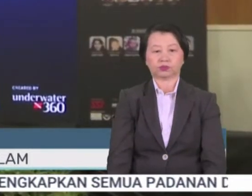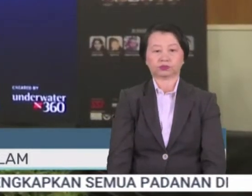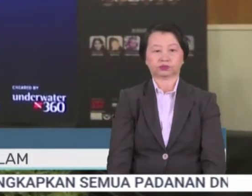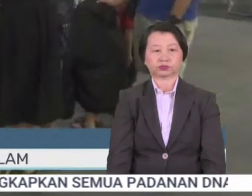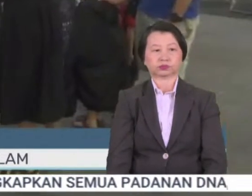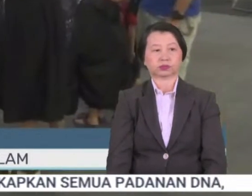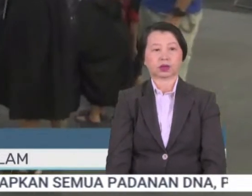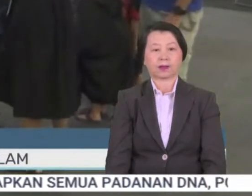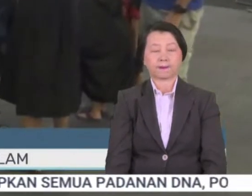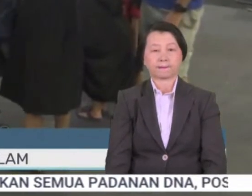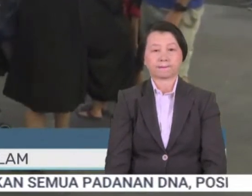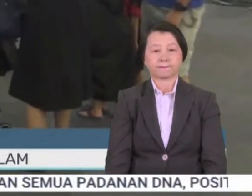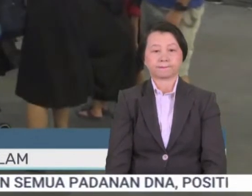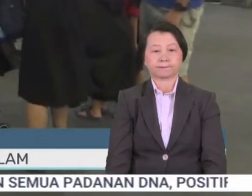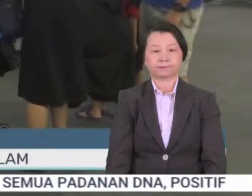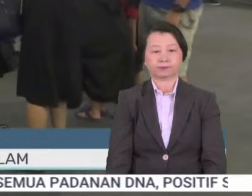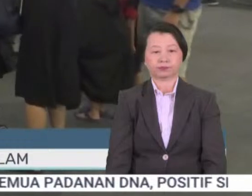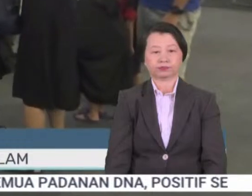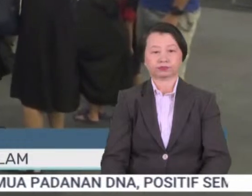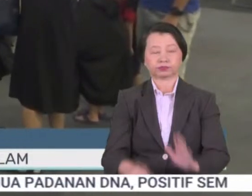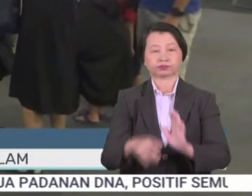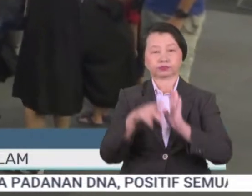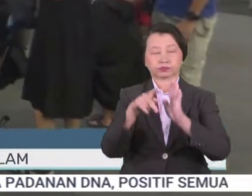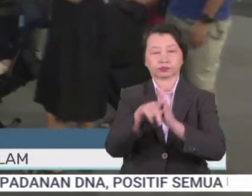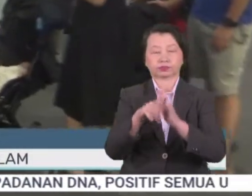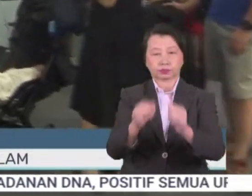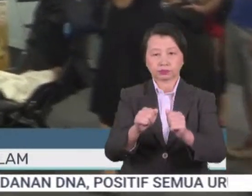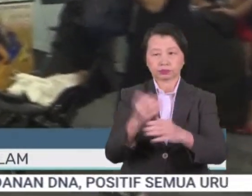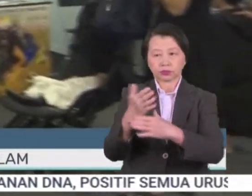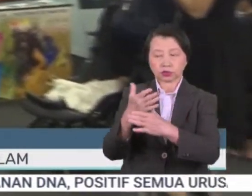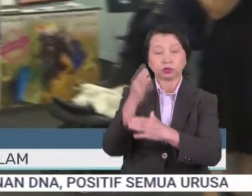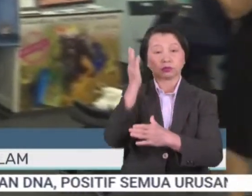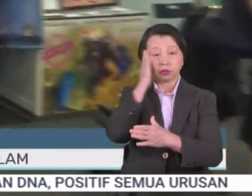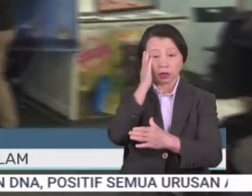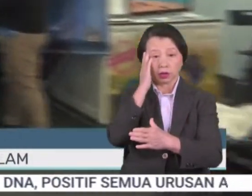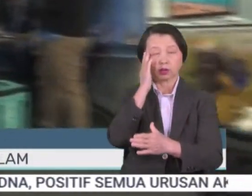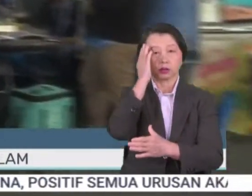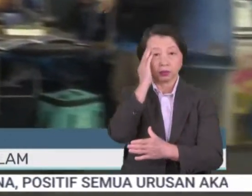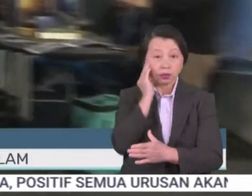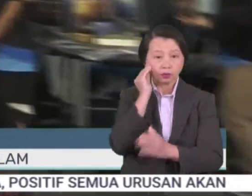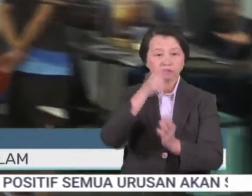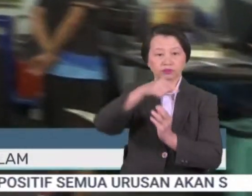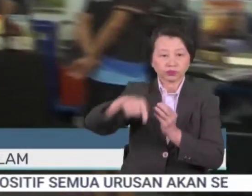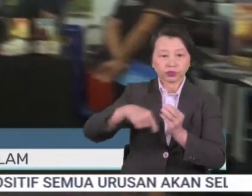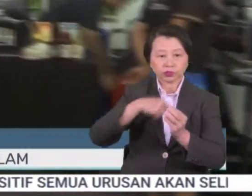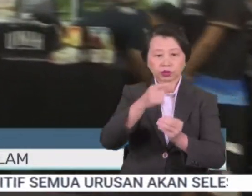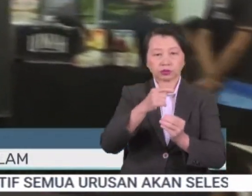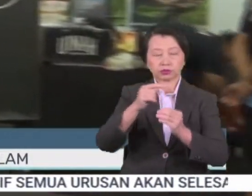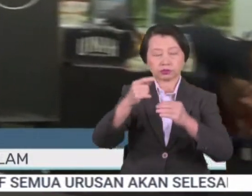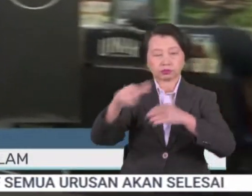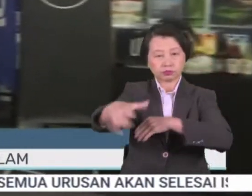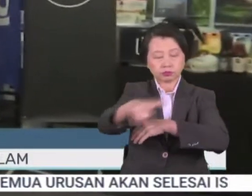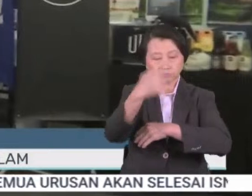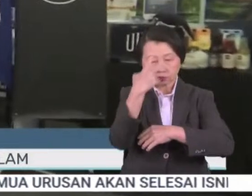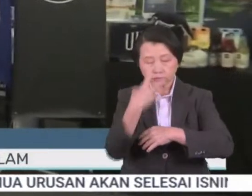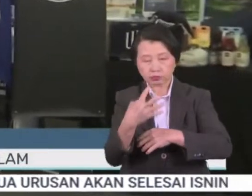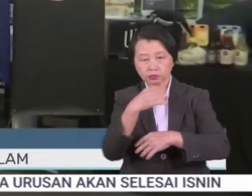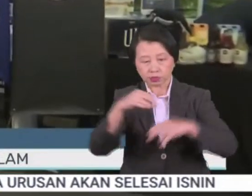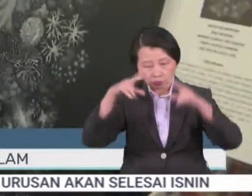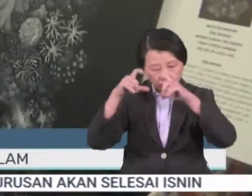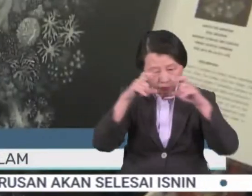menyelam menerusi adex para peserta turut berkongsi pengetahuan dan pengalaman mengenai pemeliharaan lautan